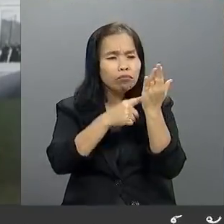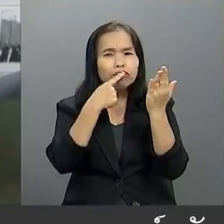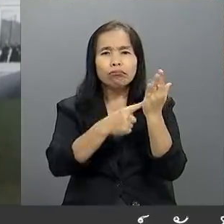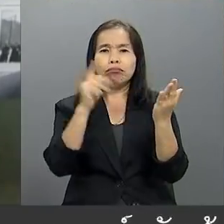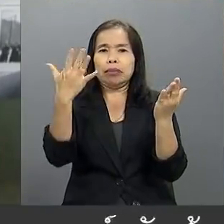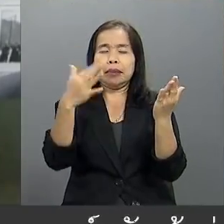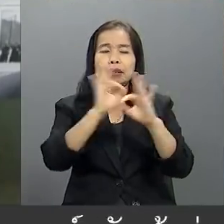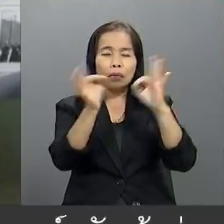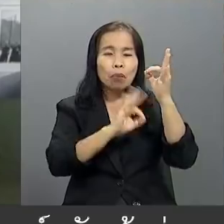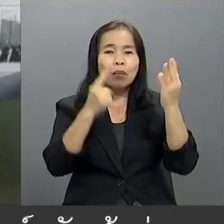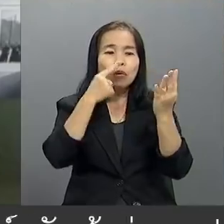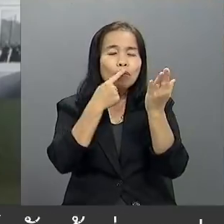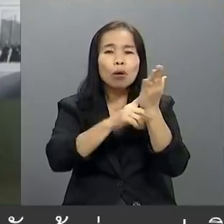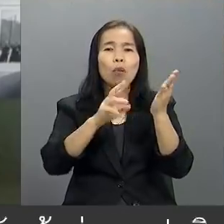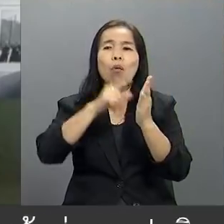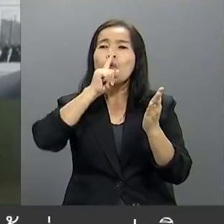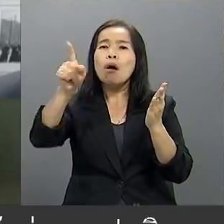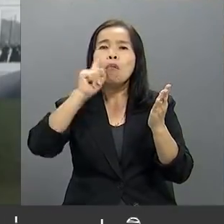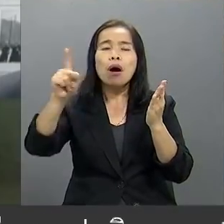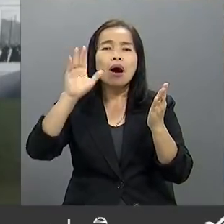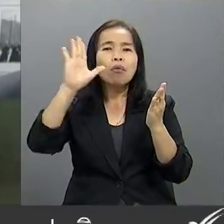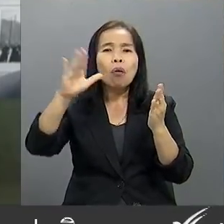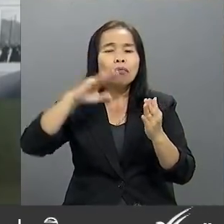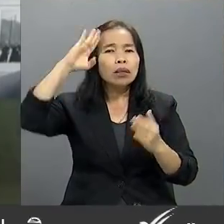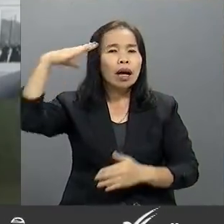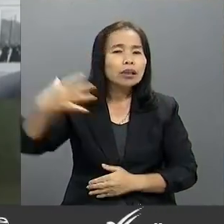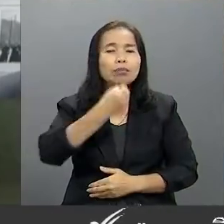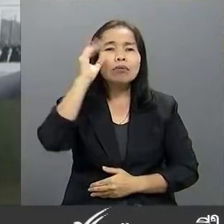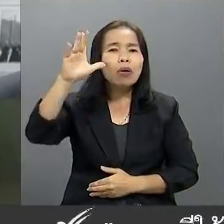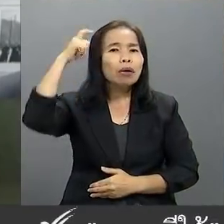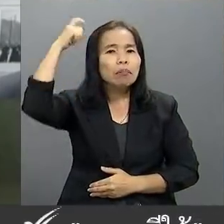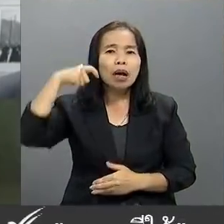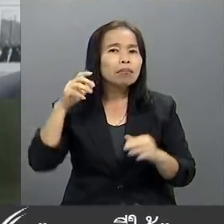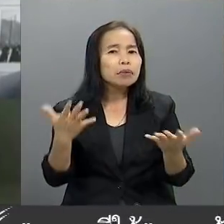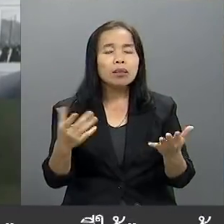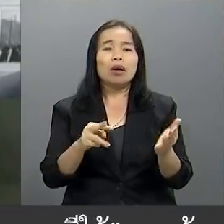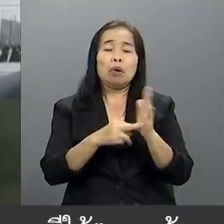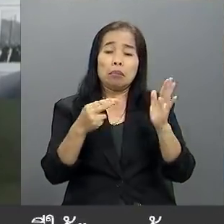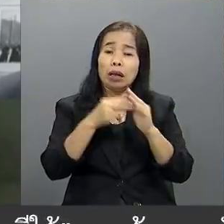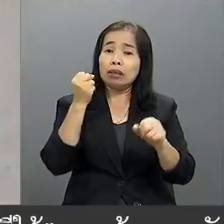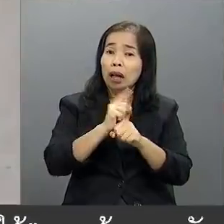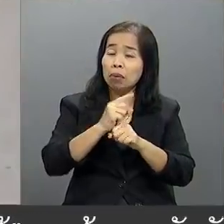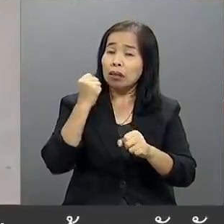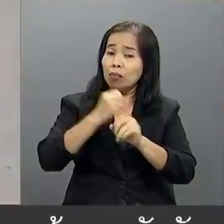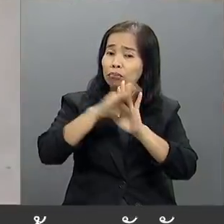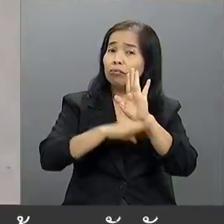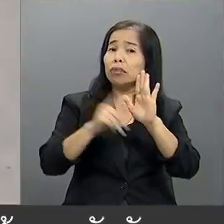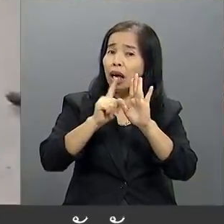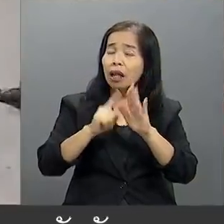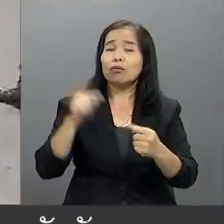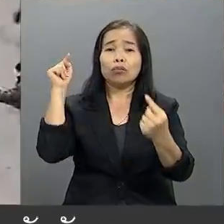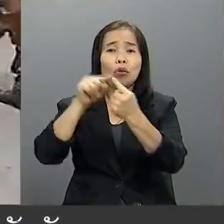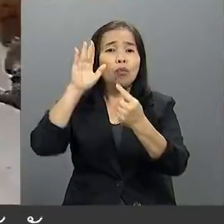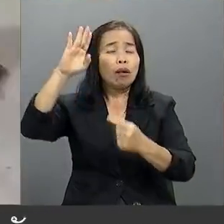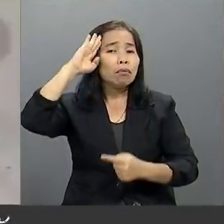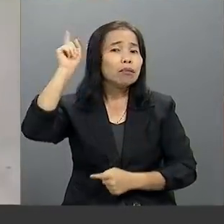ให้เห็นถึงการประณามการก่อรัฐประหารและแสดงถึงความเป็นไปได้ที่จะดำเนินมาตรการใดๆต่อกองทัพเรียนมาในอนาคต